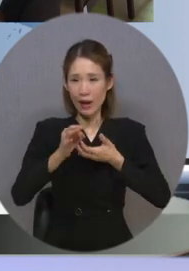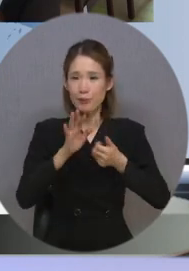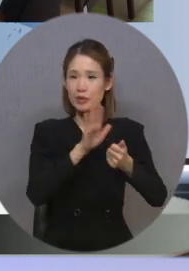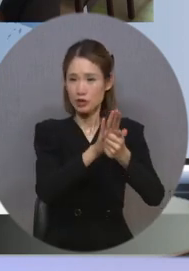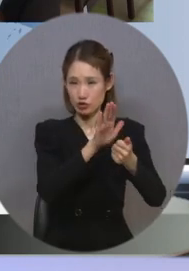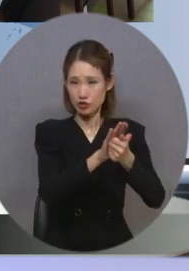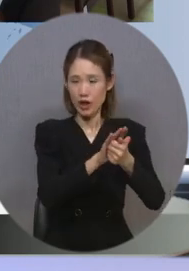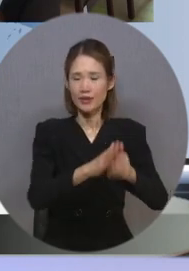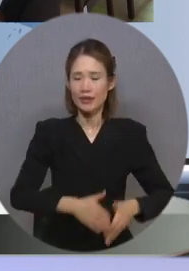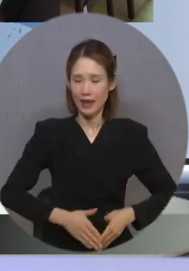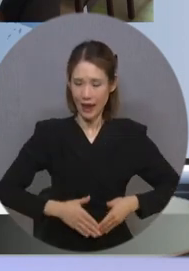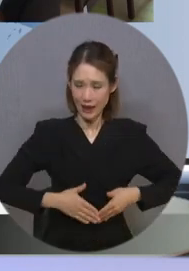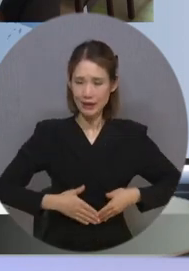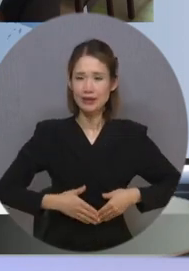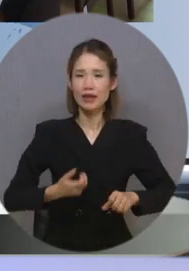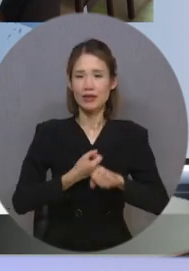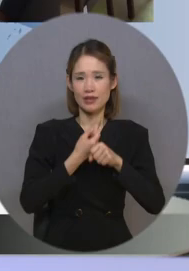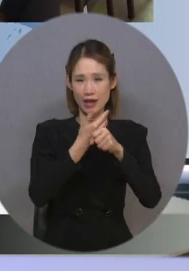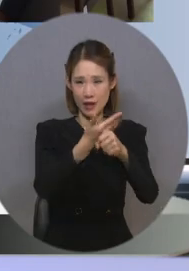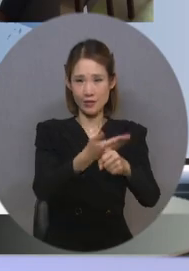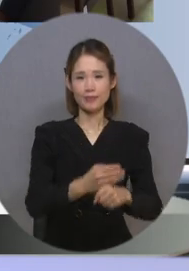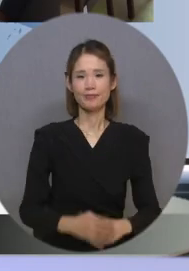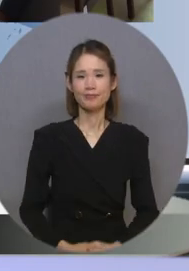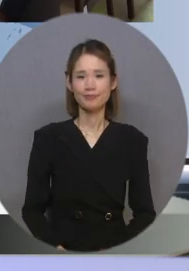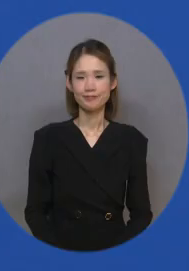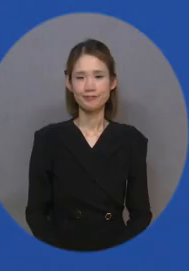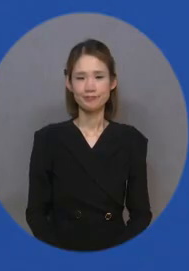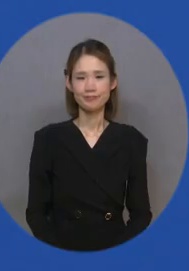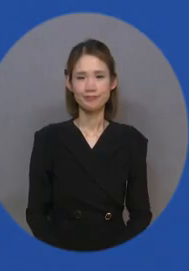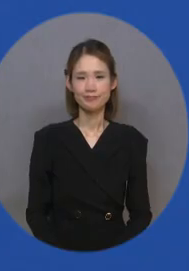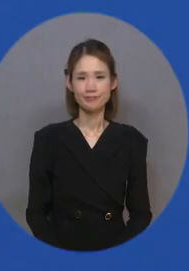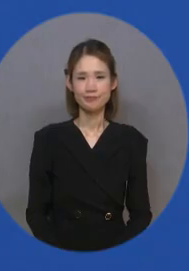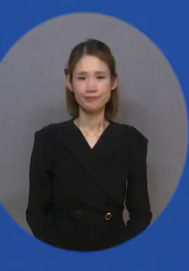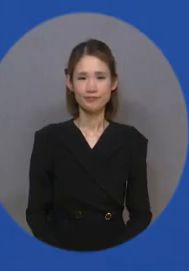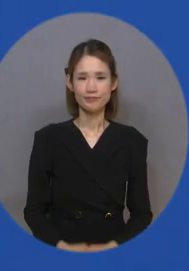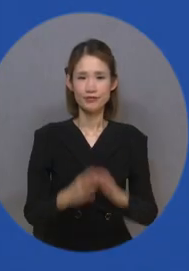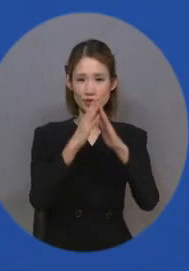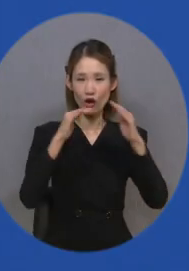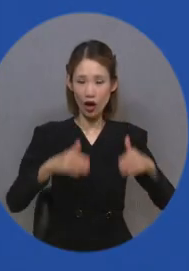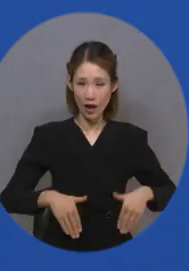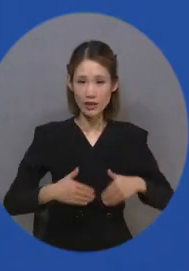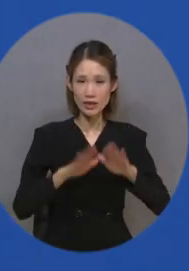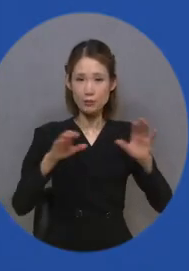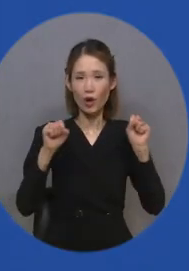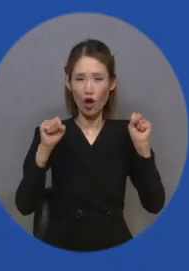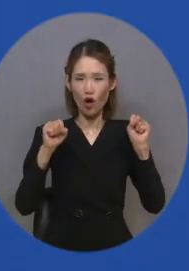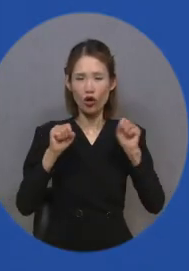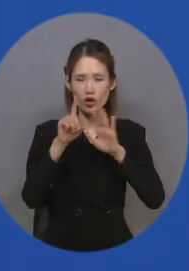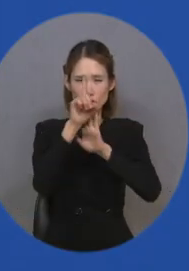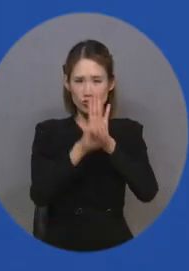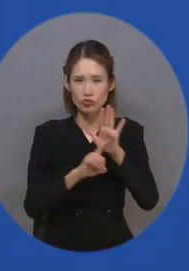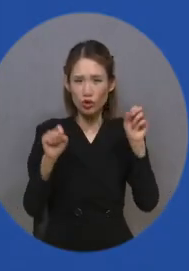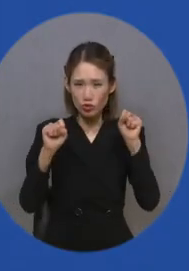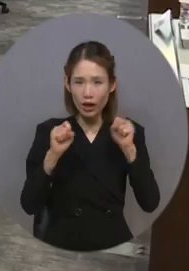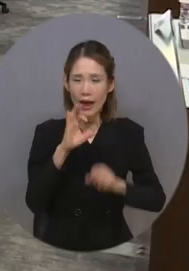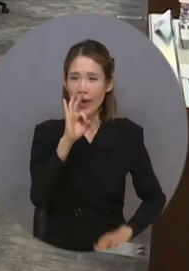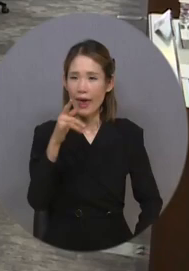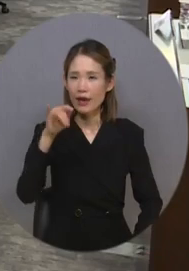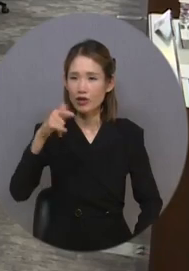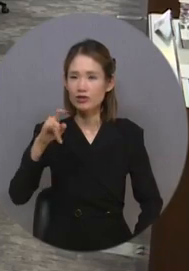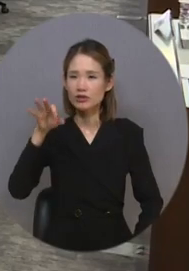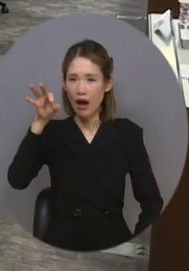나눴습니다 황영재 기자가 보도합니다 전남도는 이번 겨울 한파와 에너지 가격 급등으로